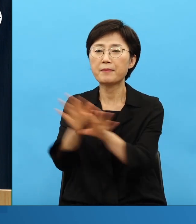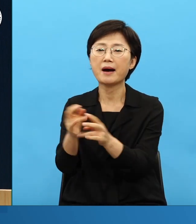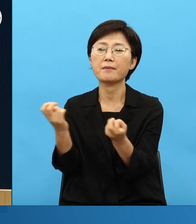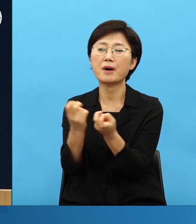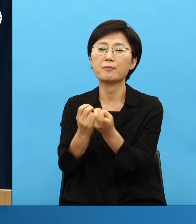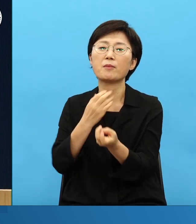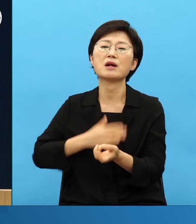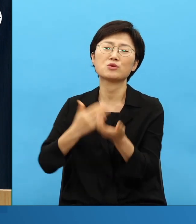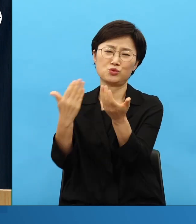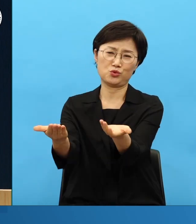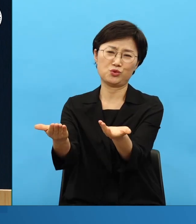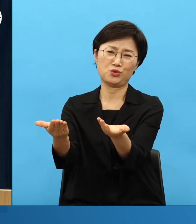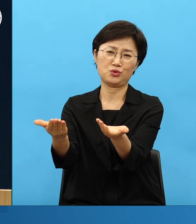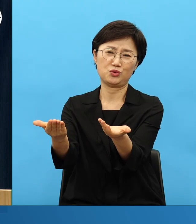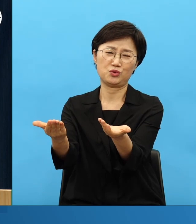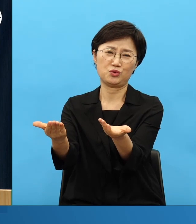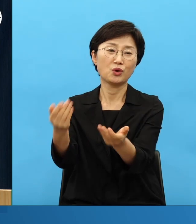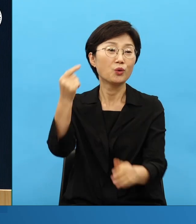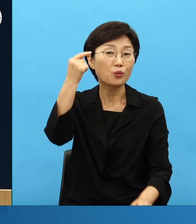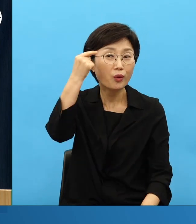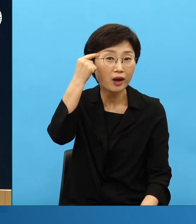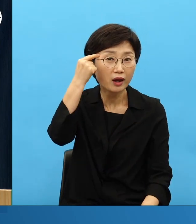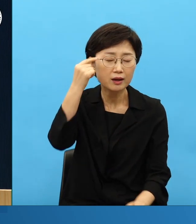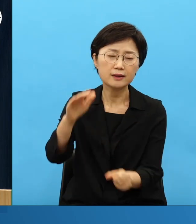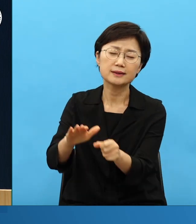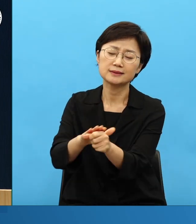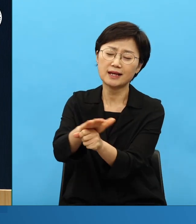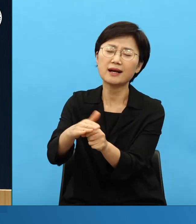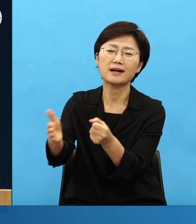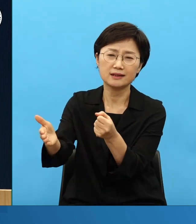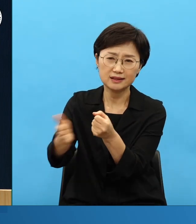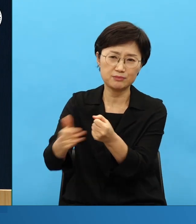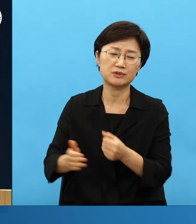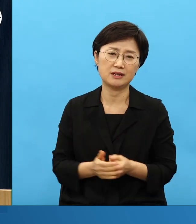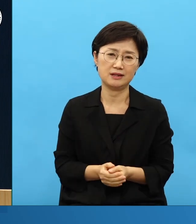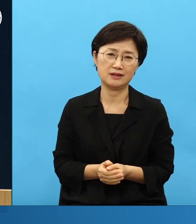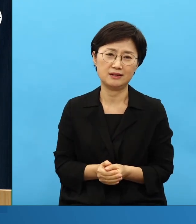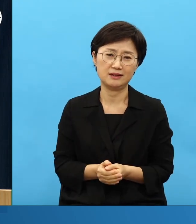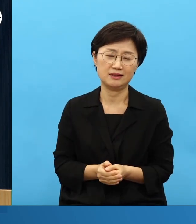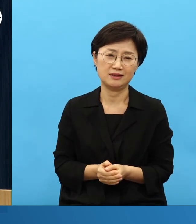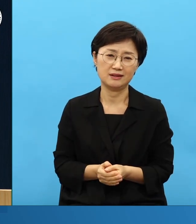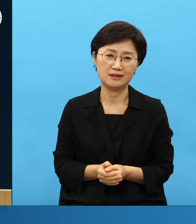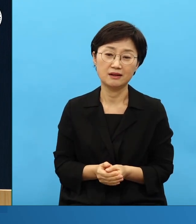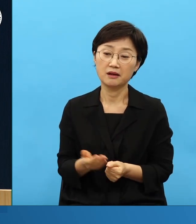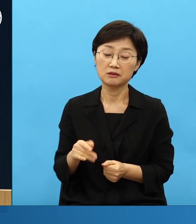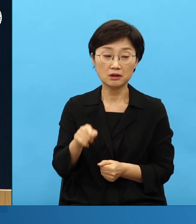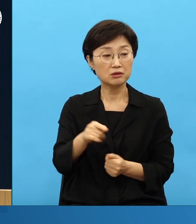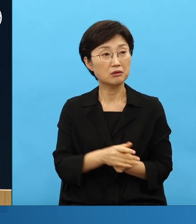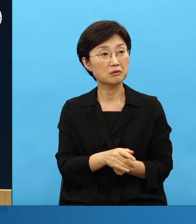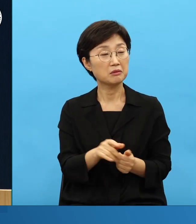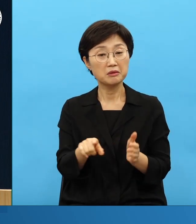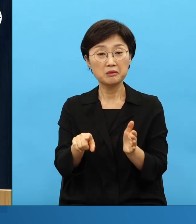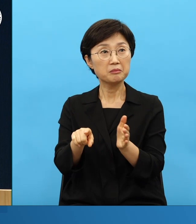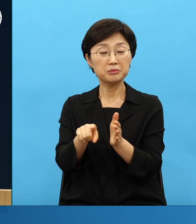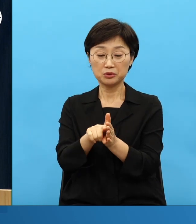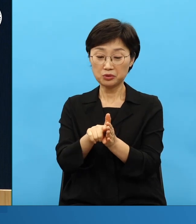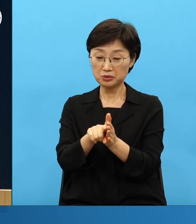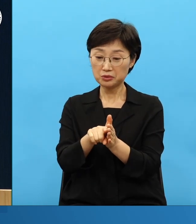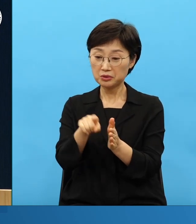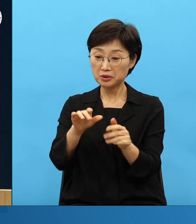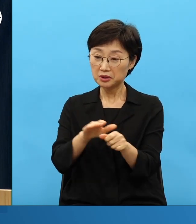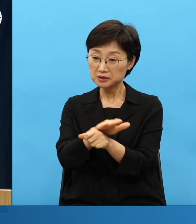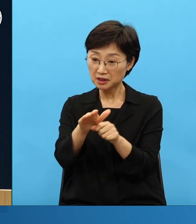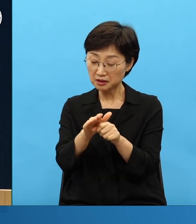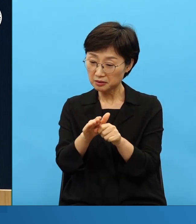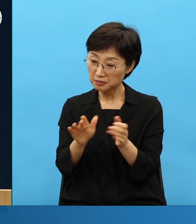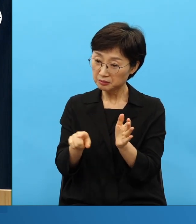extent of his love. 이 부분을 사람 잘 모르니까 그냥 믿으라 이러니까 뭘 믿는데 이렇게